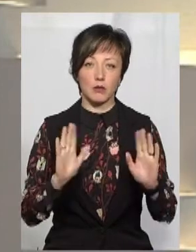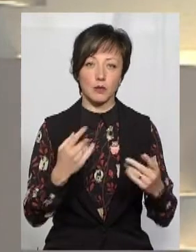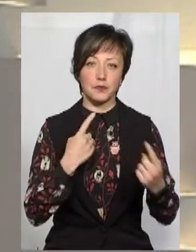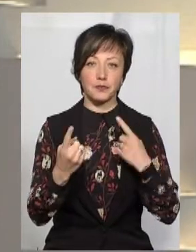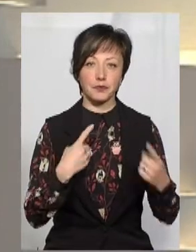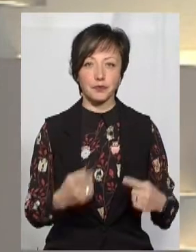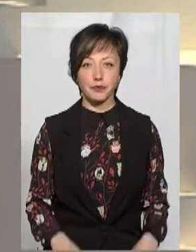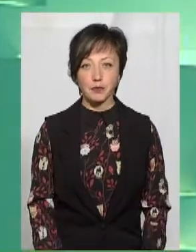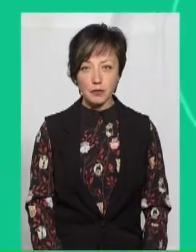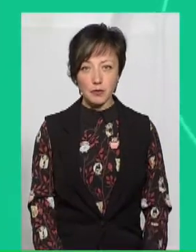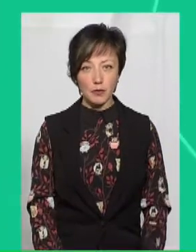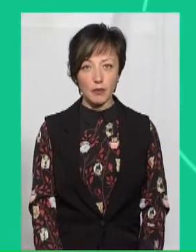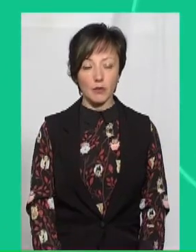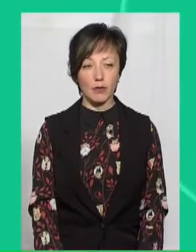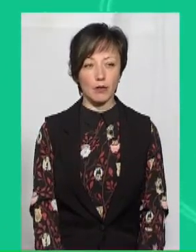продовжимо розмову.